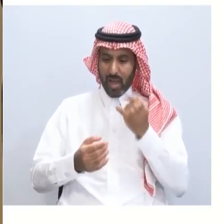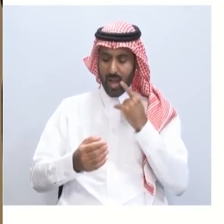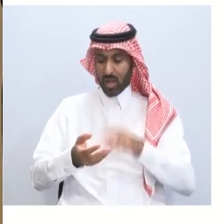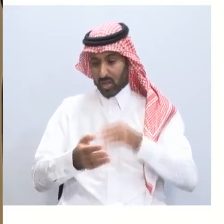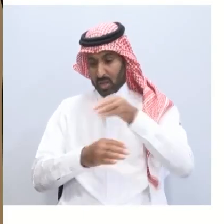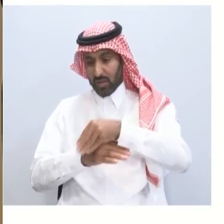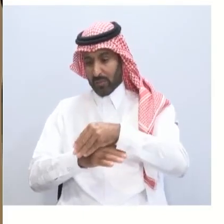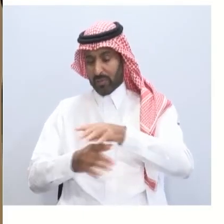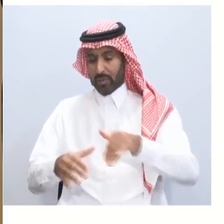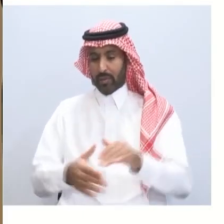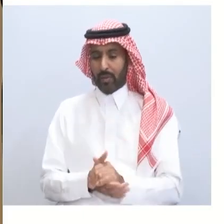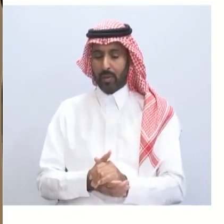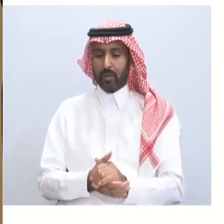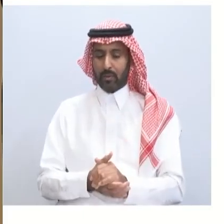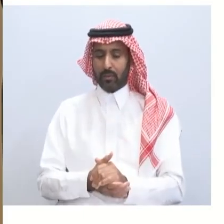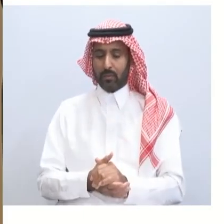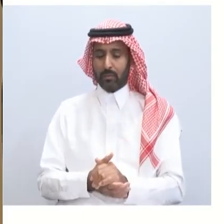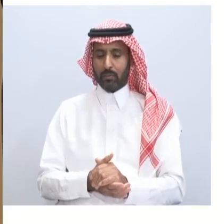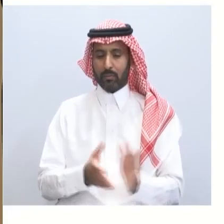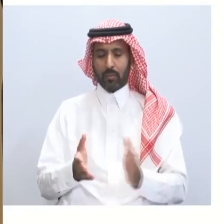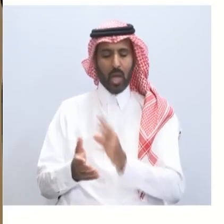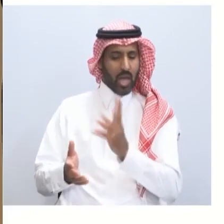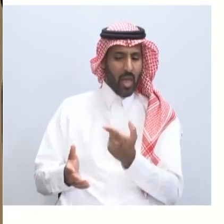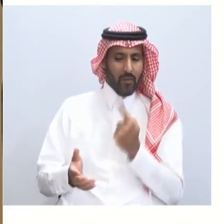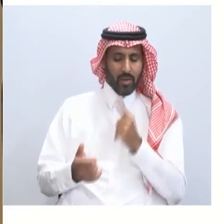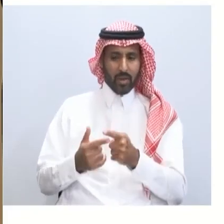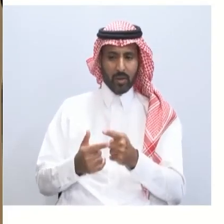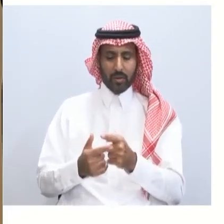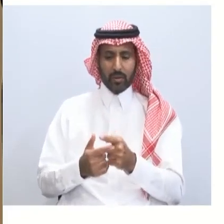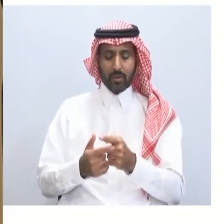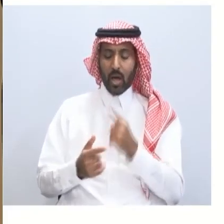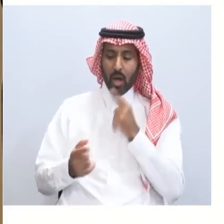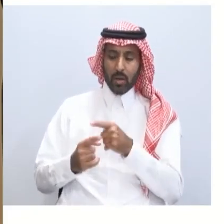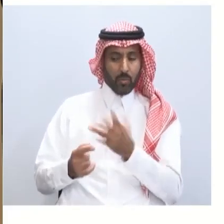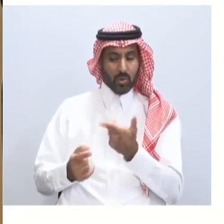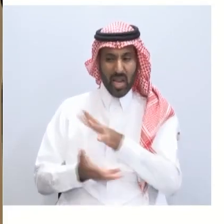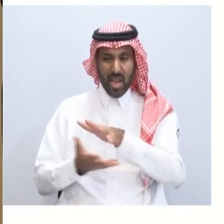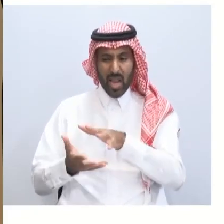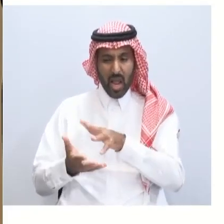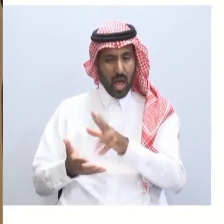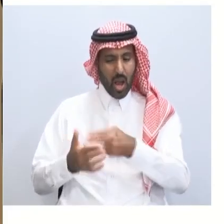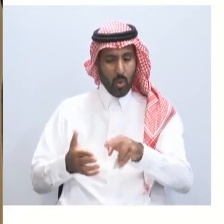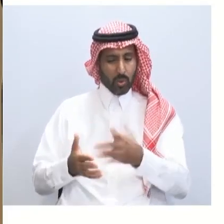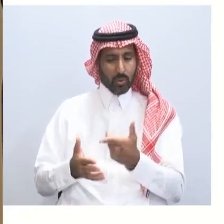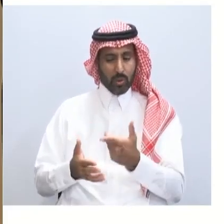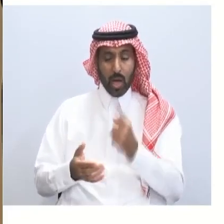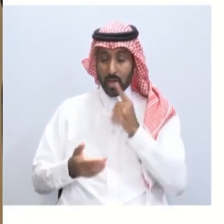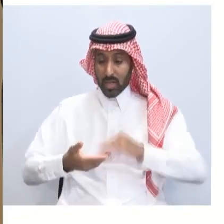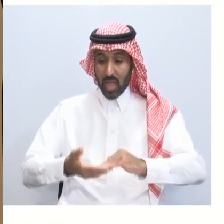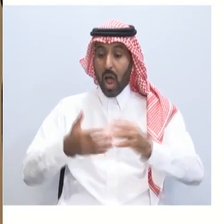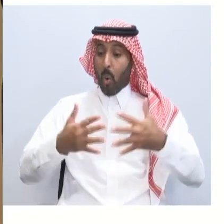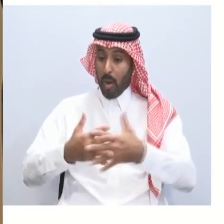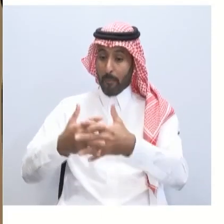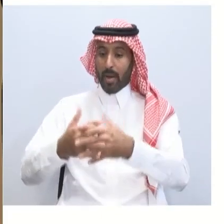لهذه المشكله باذن الله وكيف يكون ذلك اقصد ما الحل نتعاون